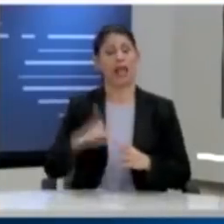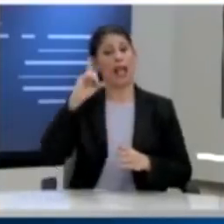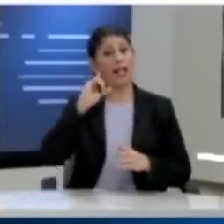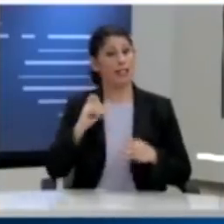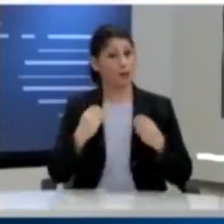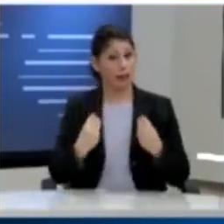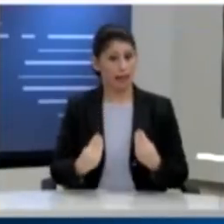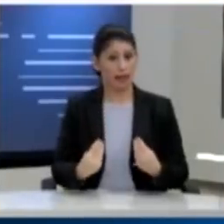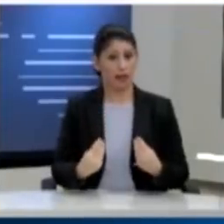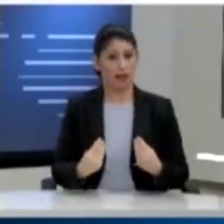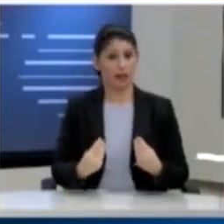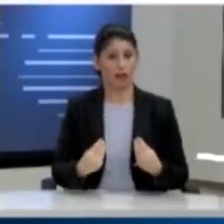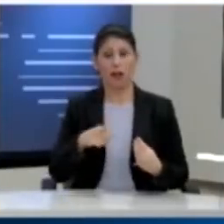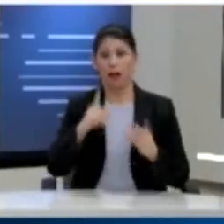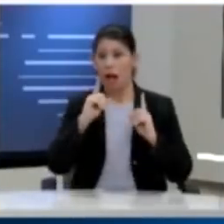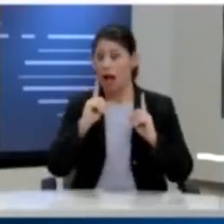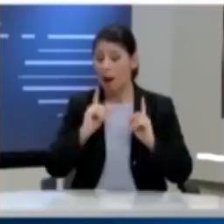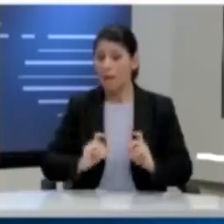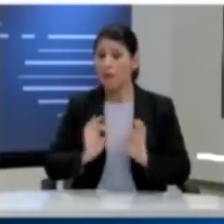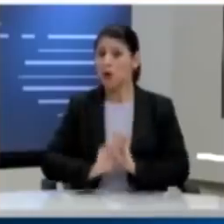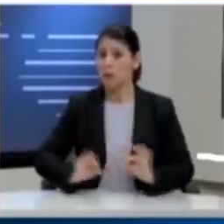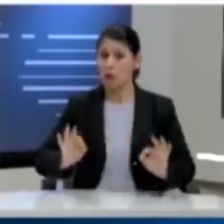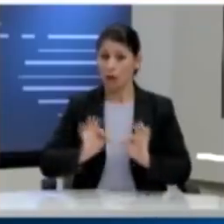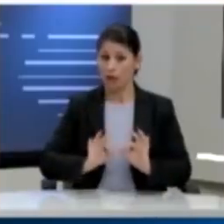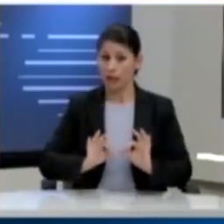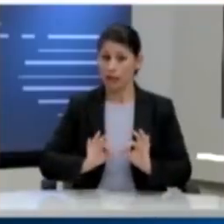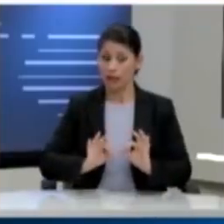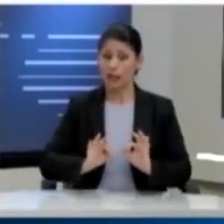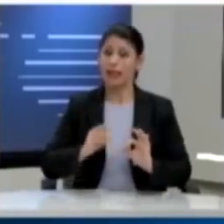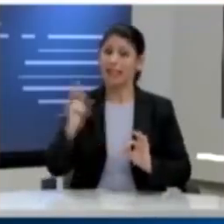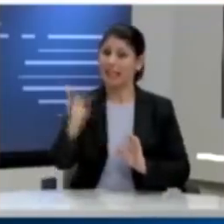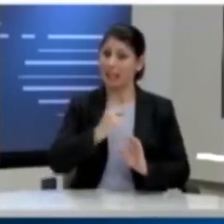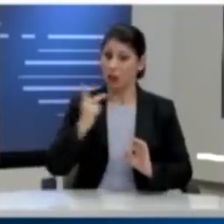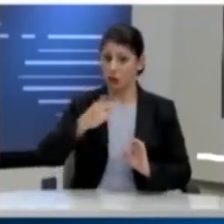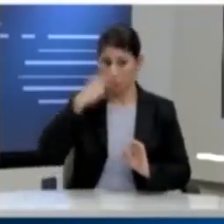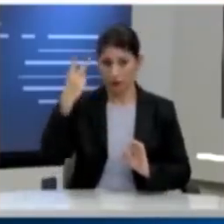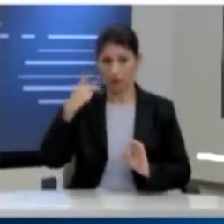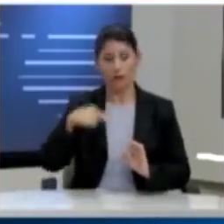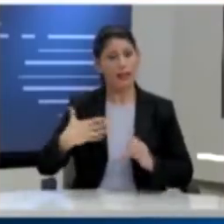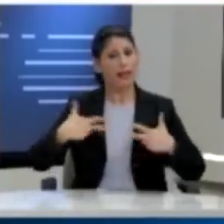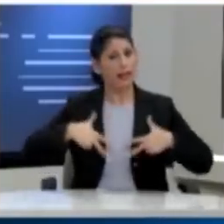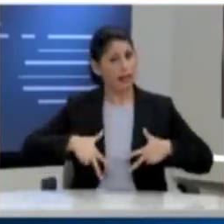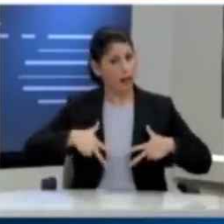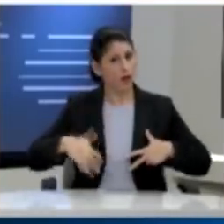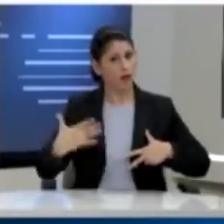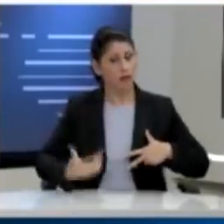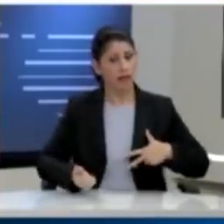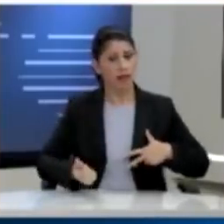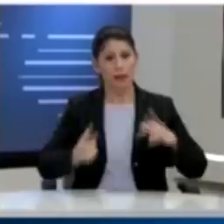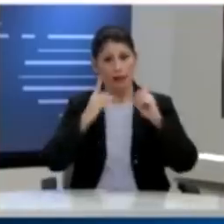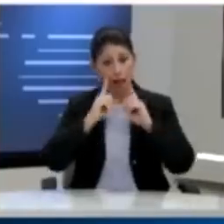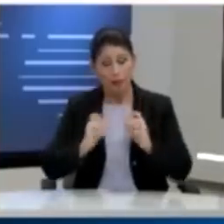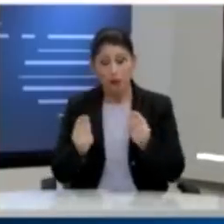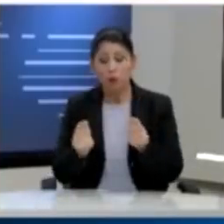καλά πως απαραίτητη προϋπόθεση για την υλοποίησή τους είναι το κράτος να έχει στα χέρια του και τα